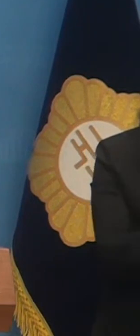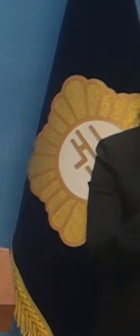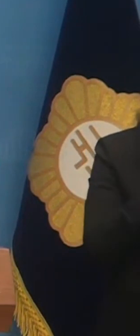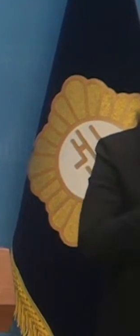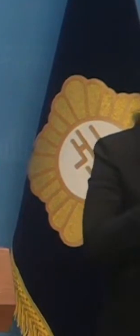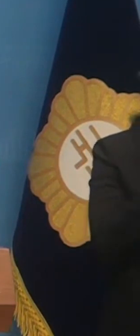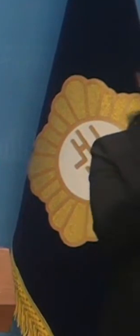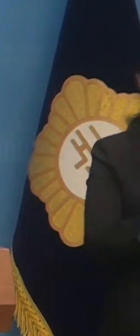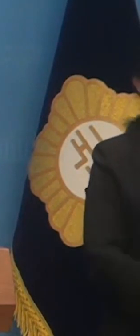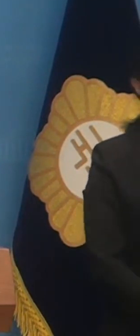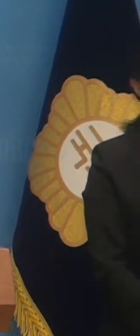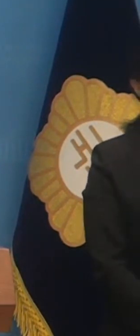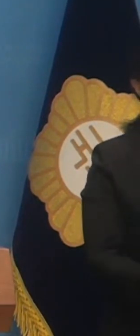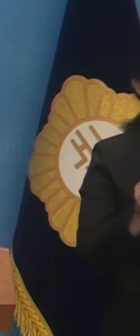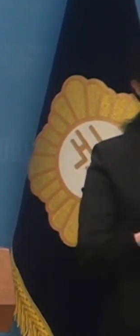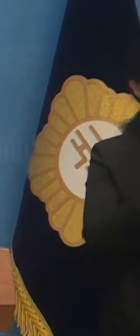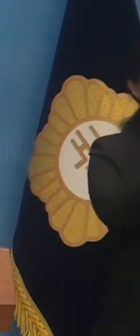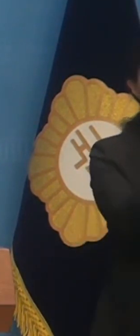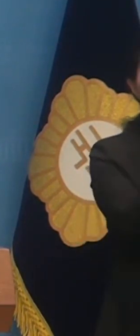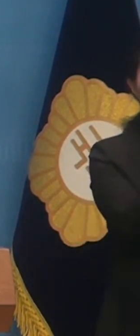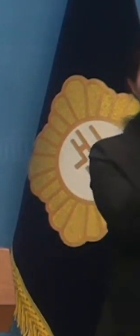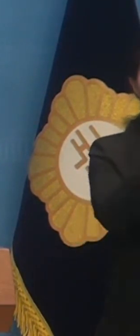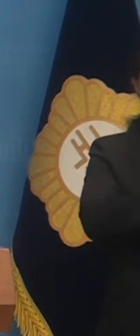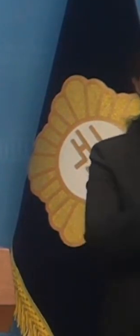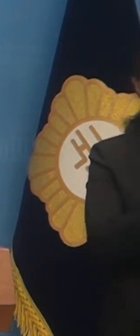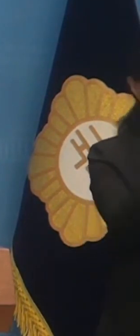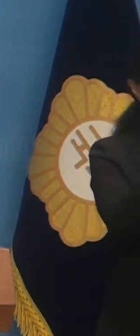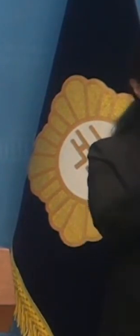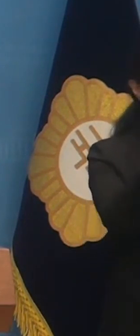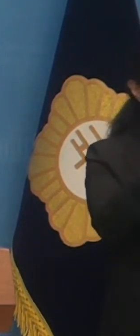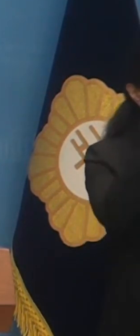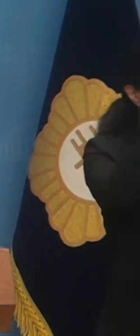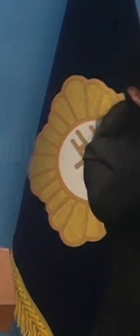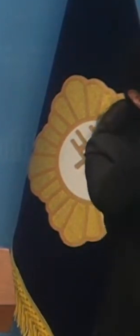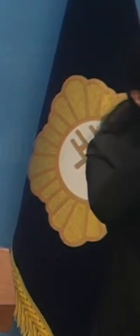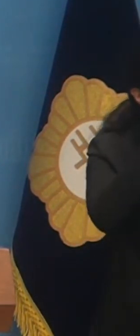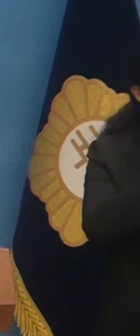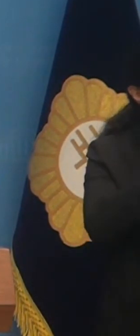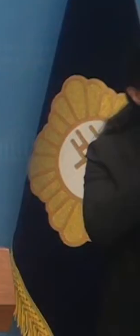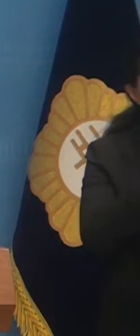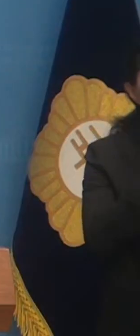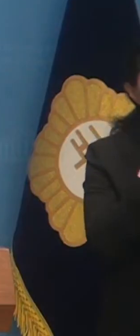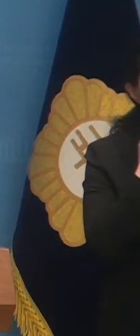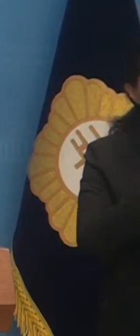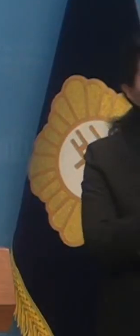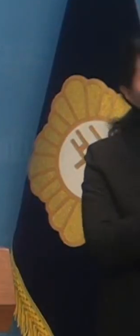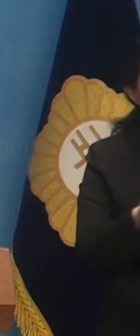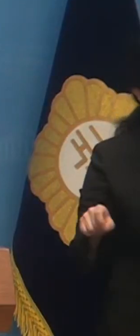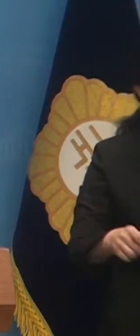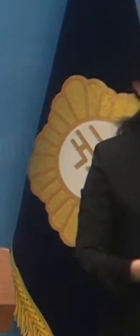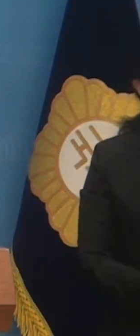우려가 깊어지는데 직위원 판사에 대한 대법원의 감찰은 함흥차사입니다.